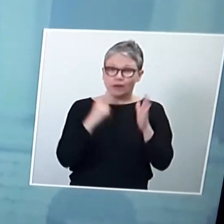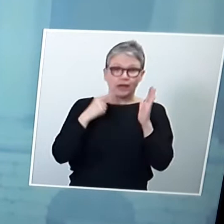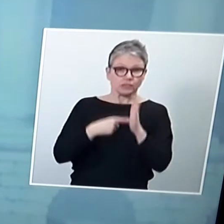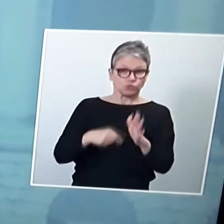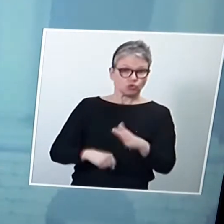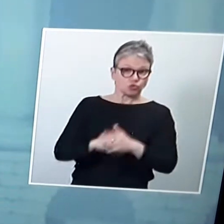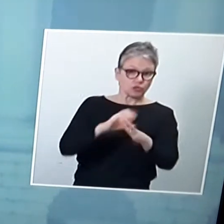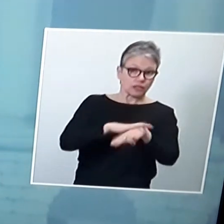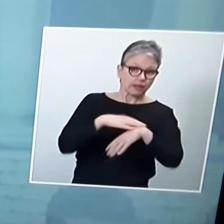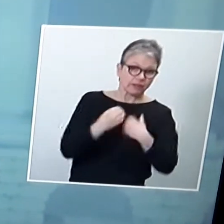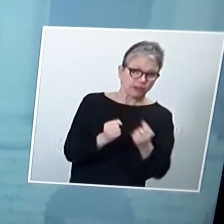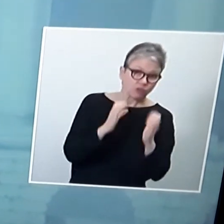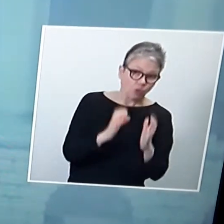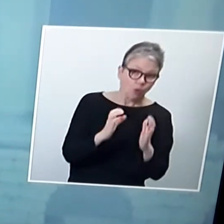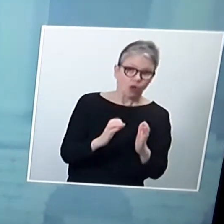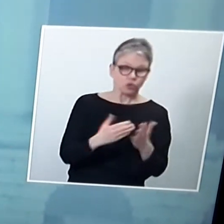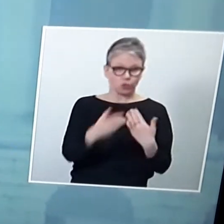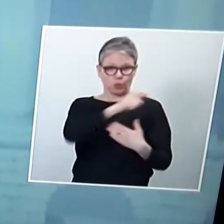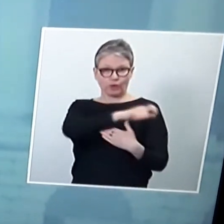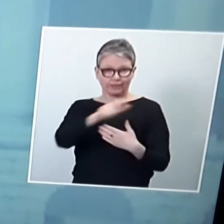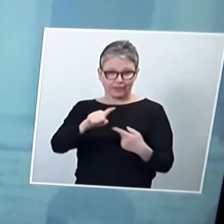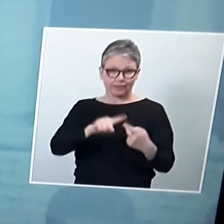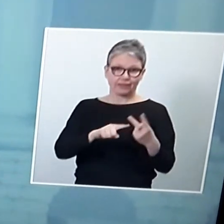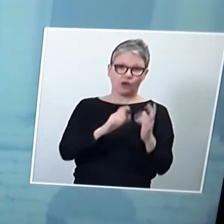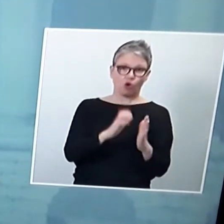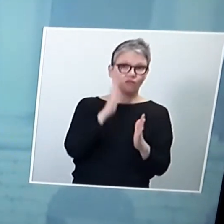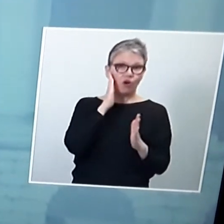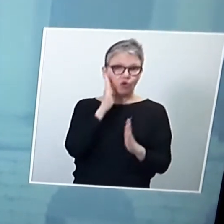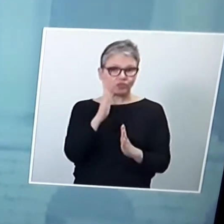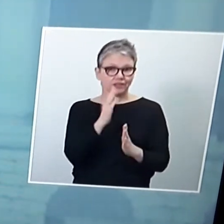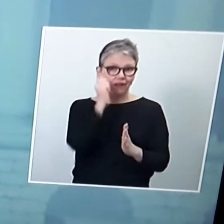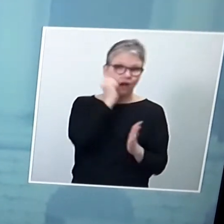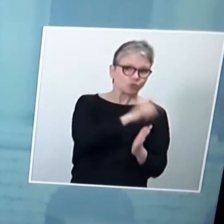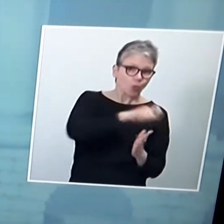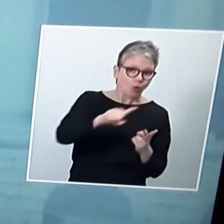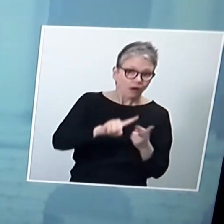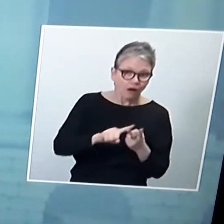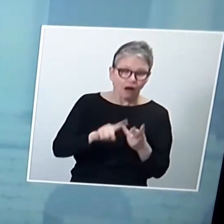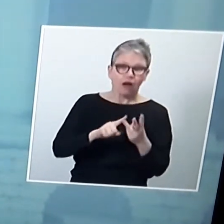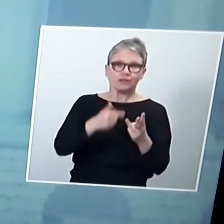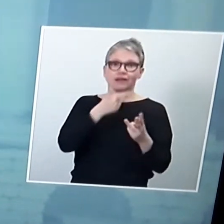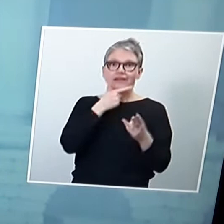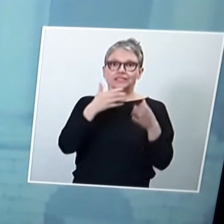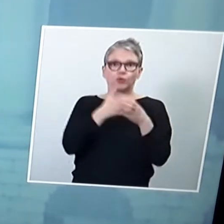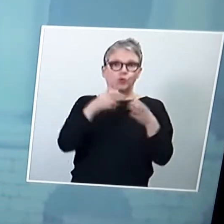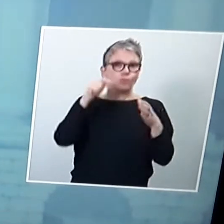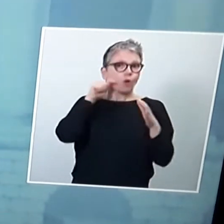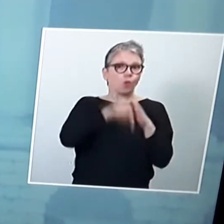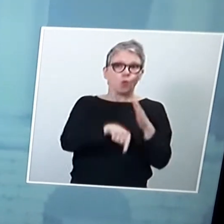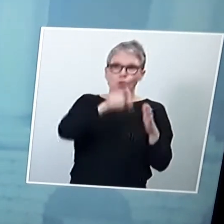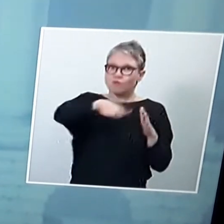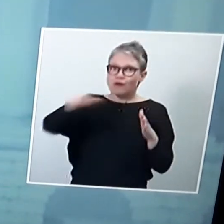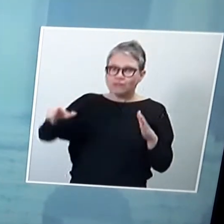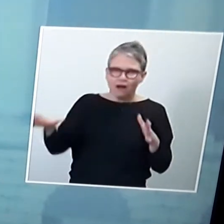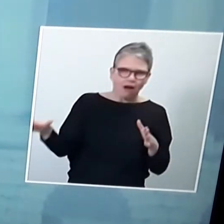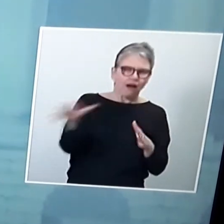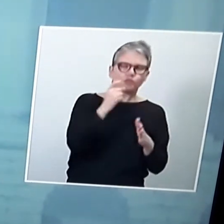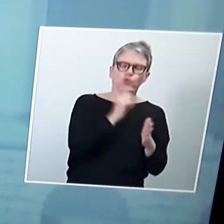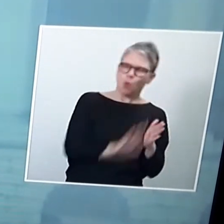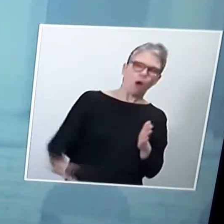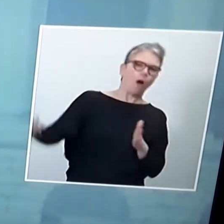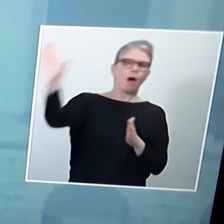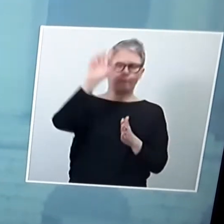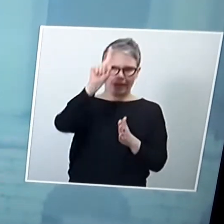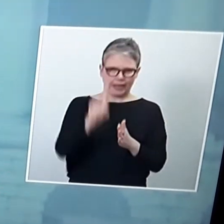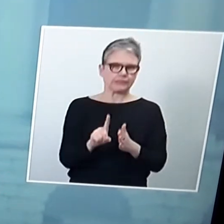henkilöstö, hoivakotia asukkaat ja henkilöstö ja sen lisäksi myös riskiryhmiin kuuluvat ihmiset, on syytä rokottaa kaikkialla Suomessa